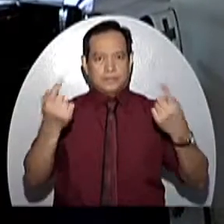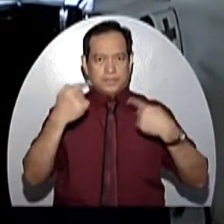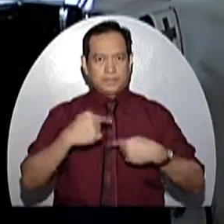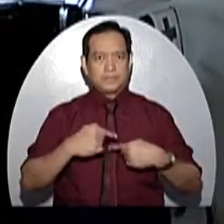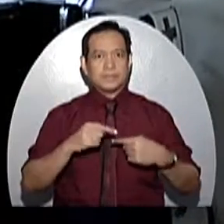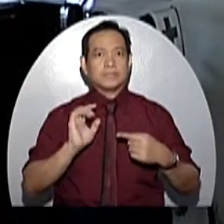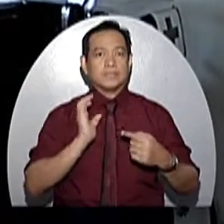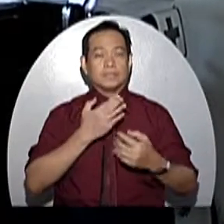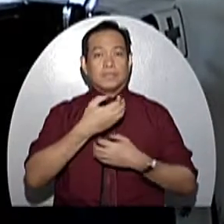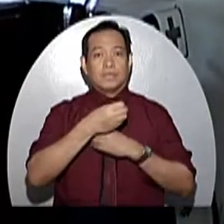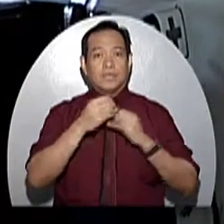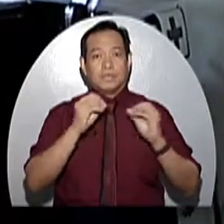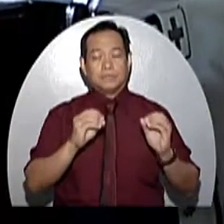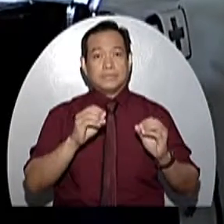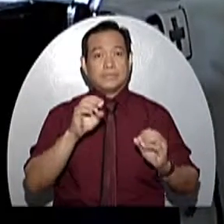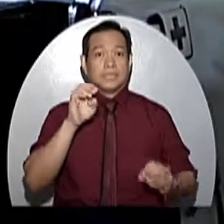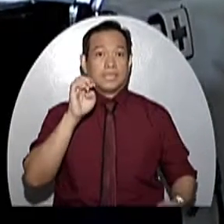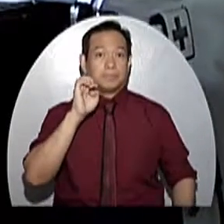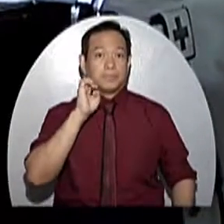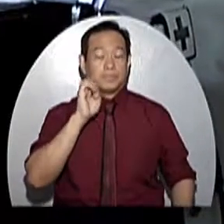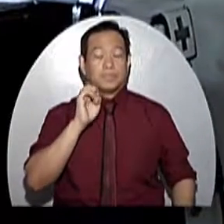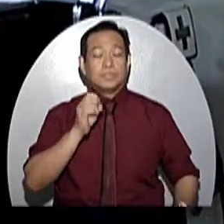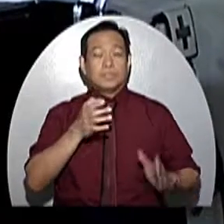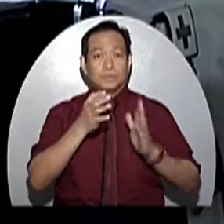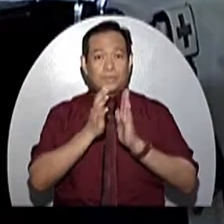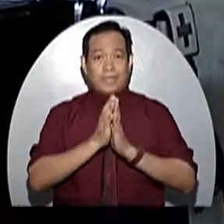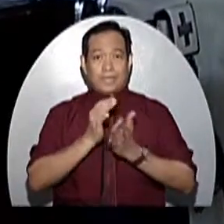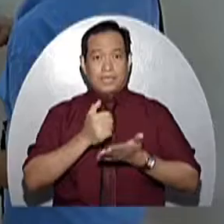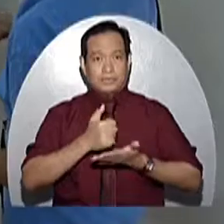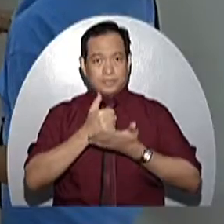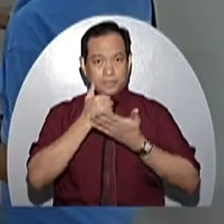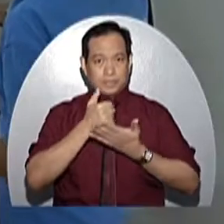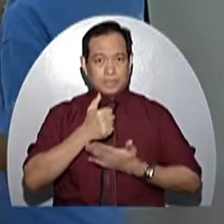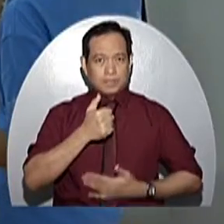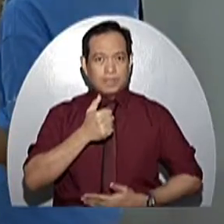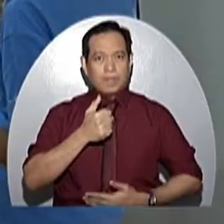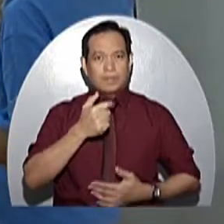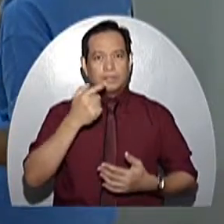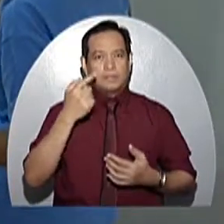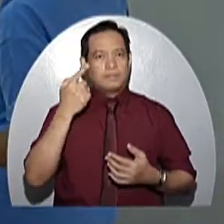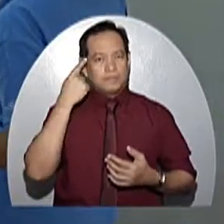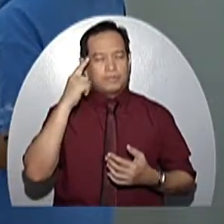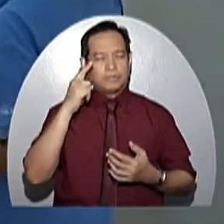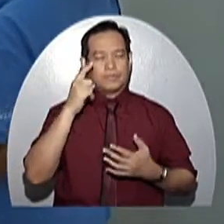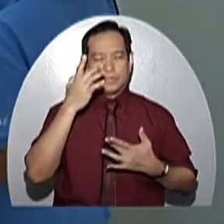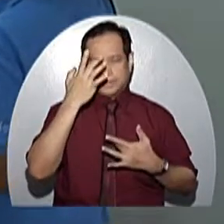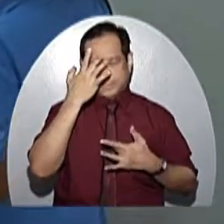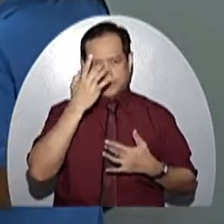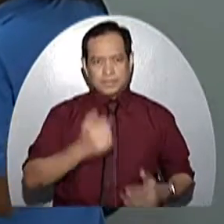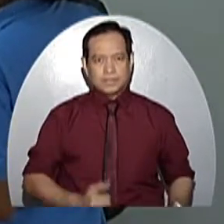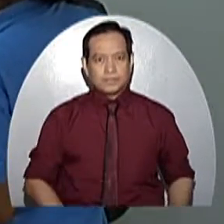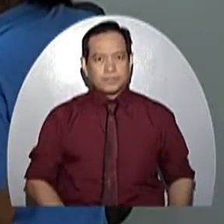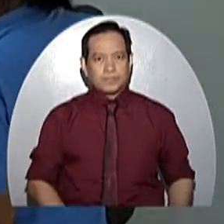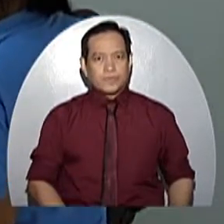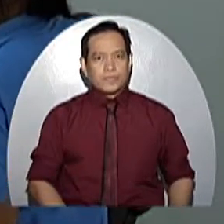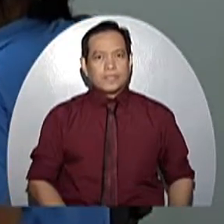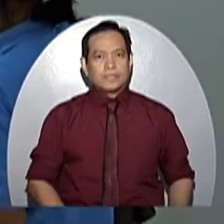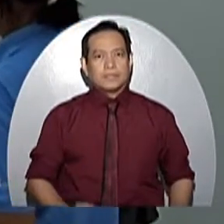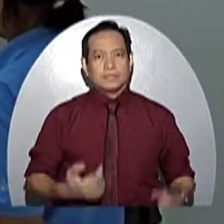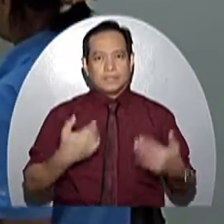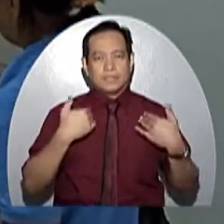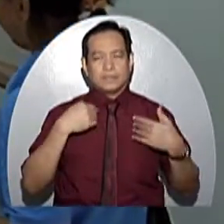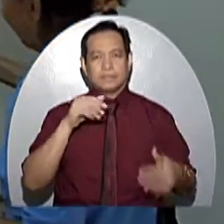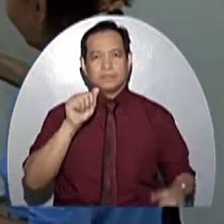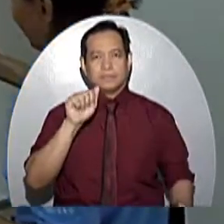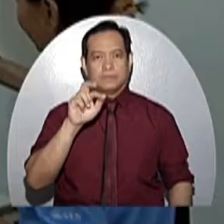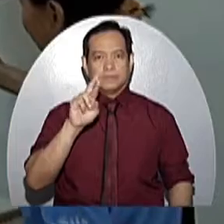Dumulog sa ating tagapan si Emelyn Declarado para humingi ng tulong tungkol sa kanyang kalagayan. Nagkaroon kasi siya ng sakit